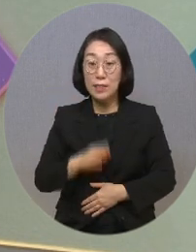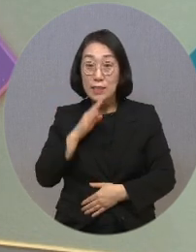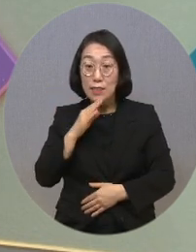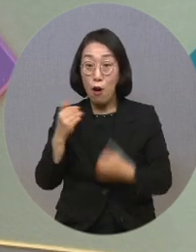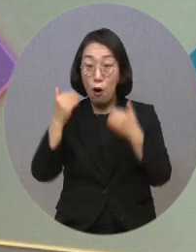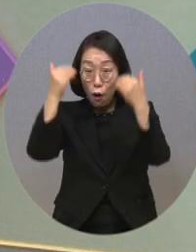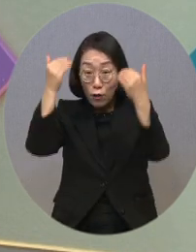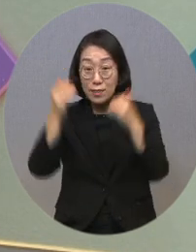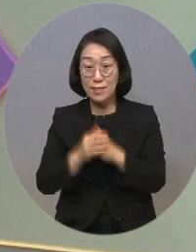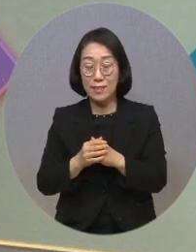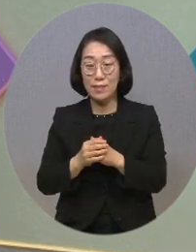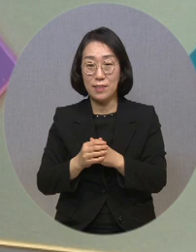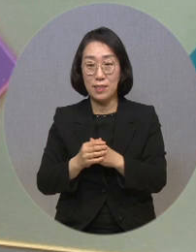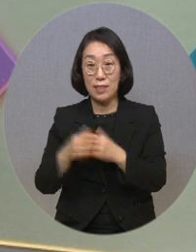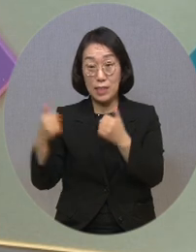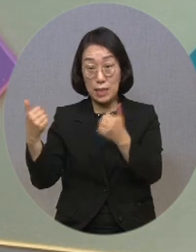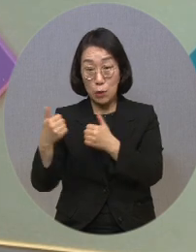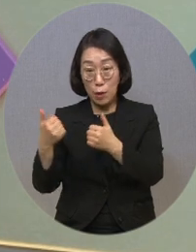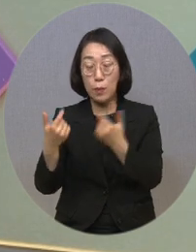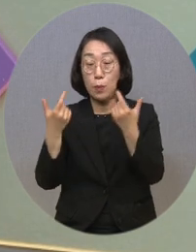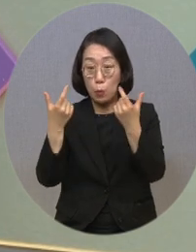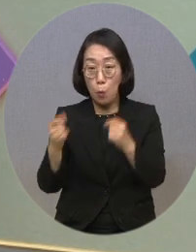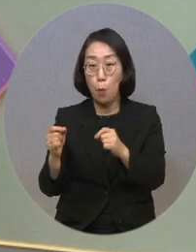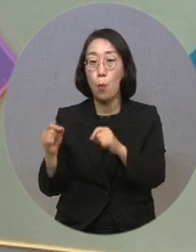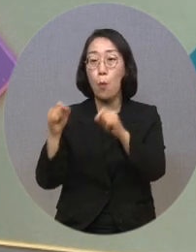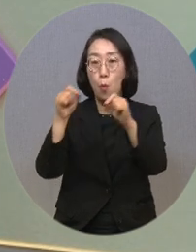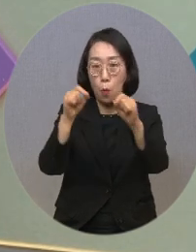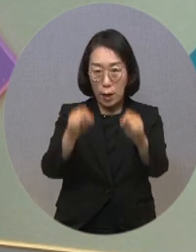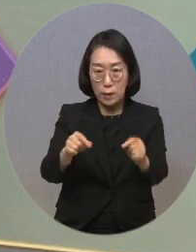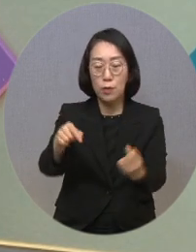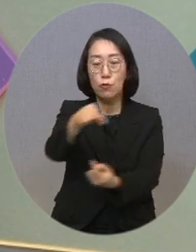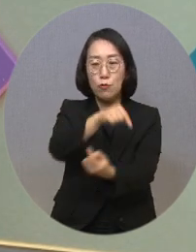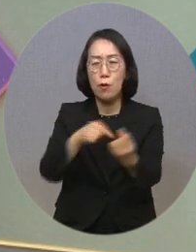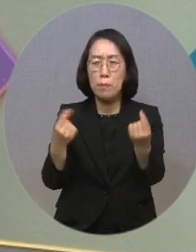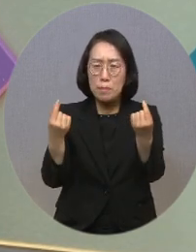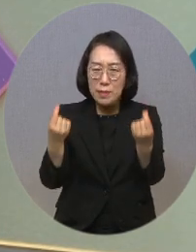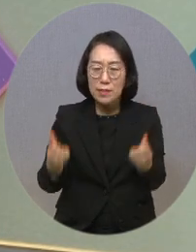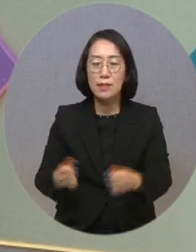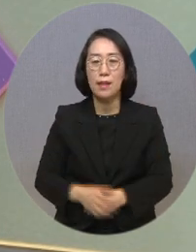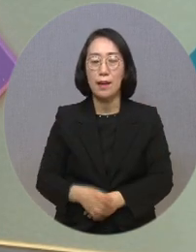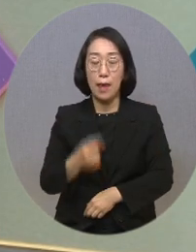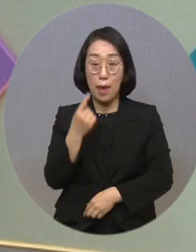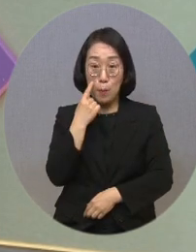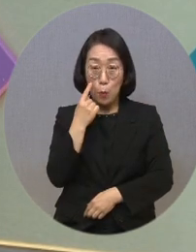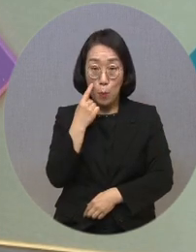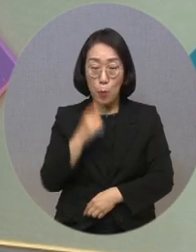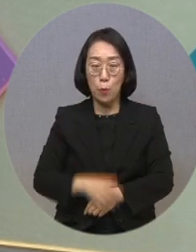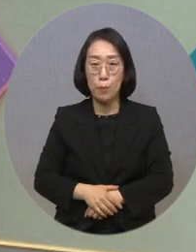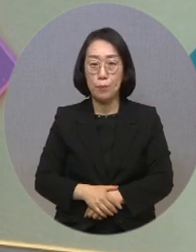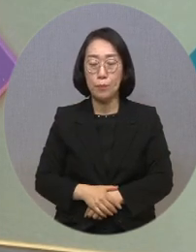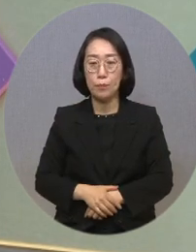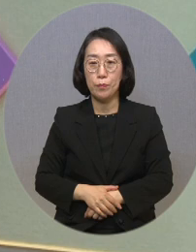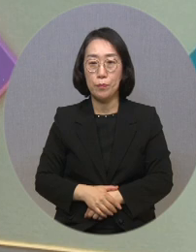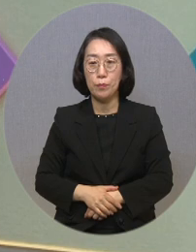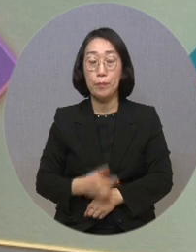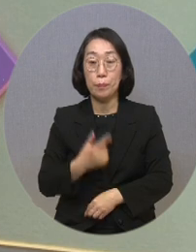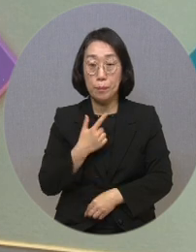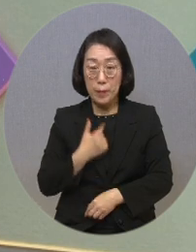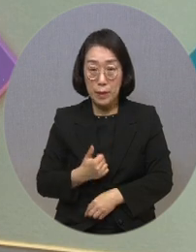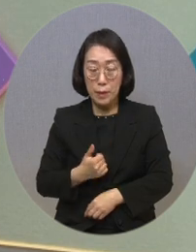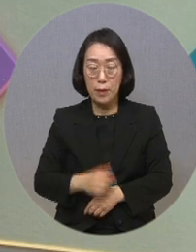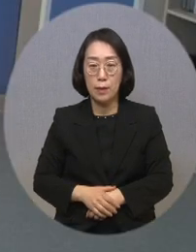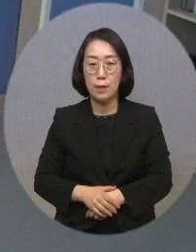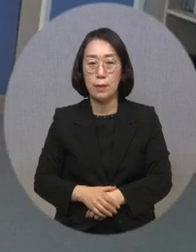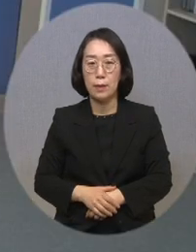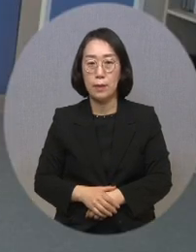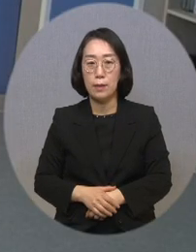정수로 저희 의회 운영과 거의 동일하게 운영을 해보고자 네. 그렇게 구성을 했고